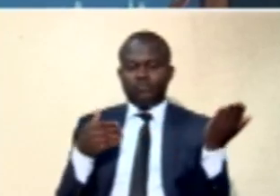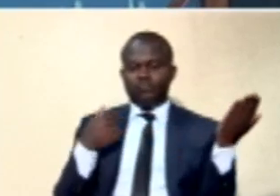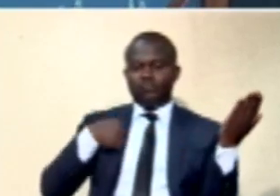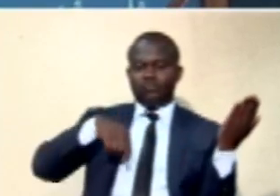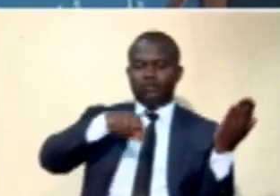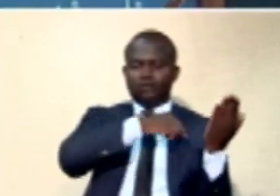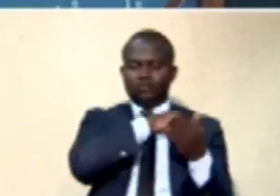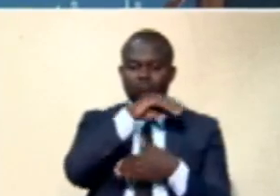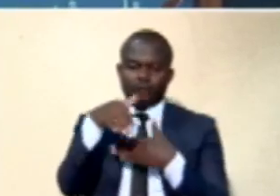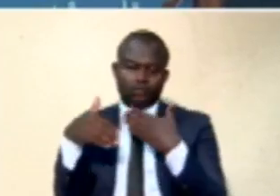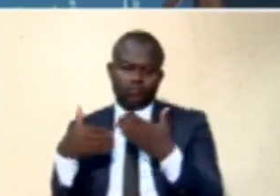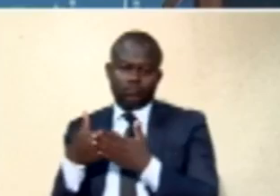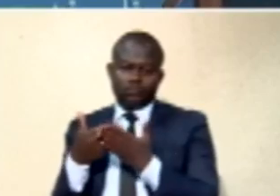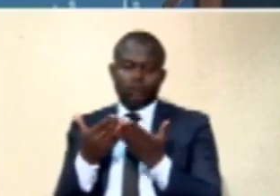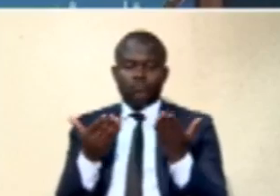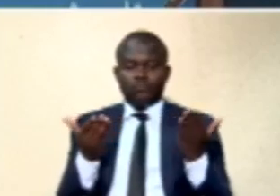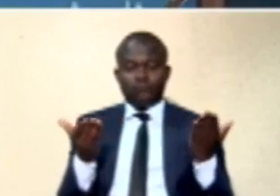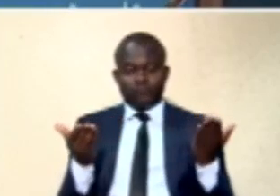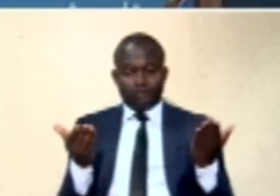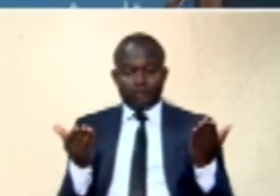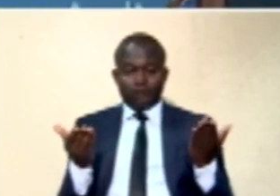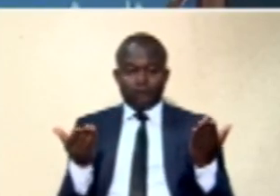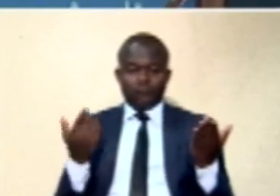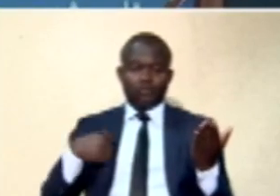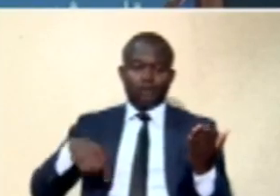amasezerano, baduhaye amasezerano